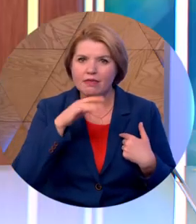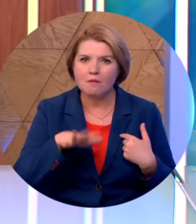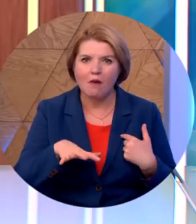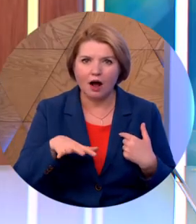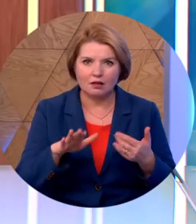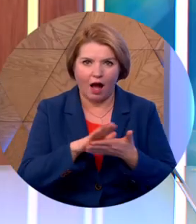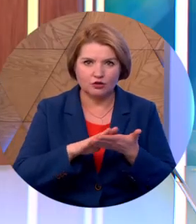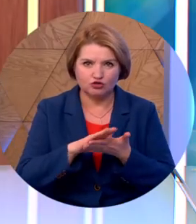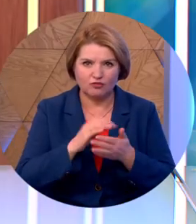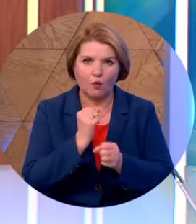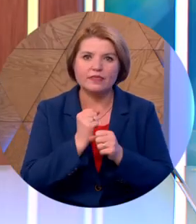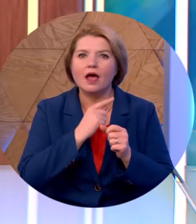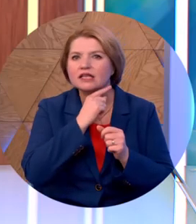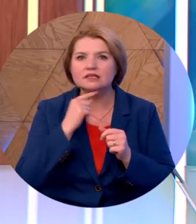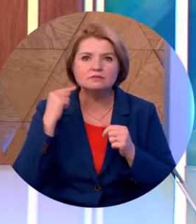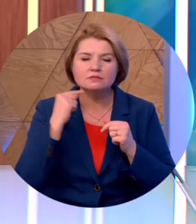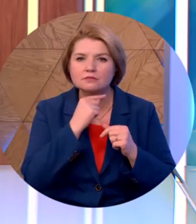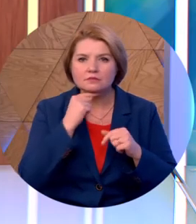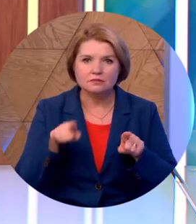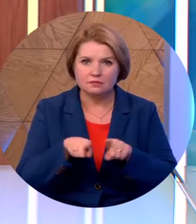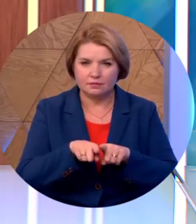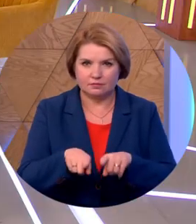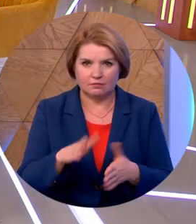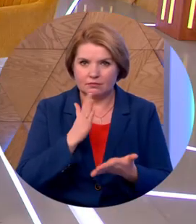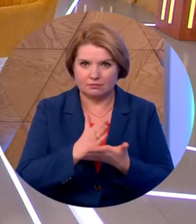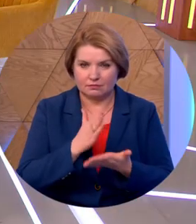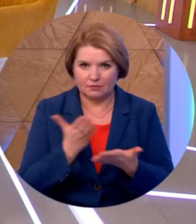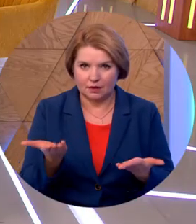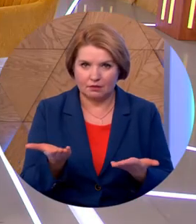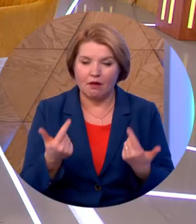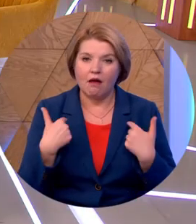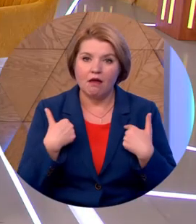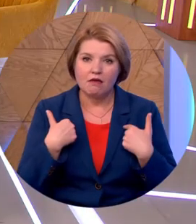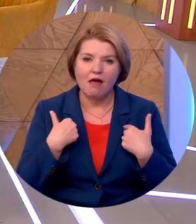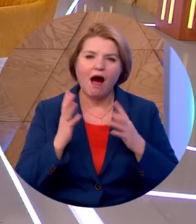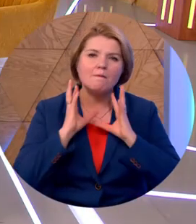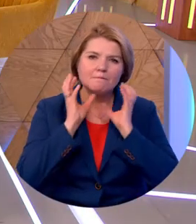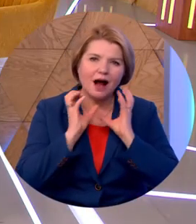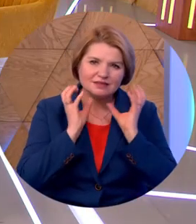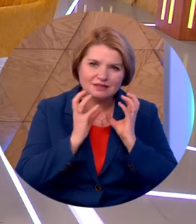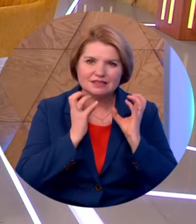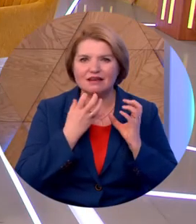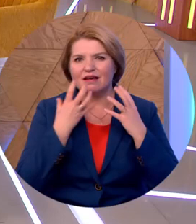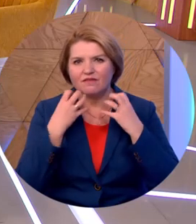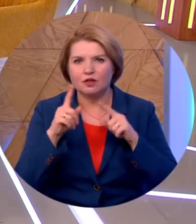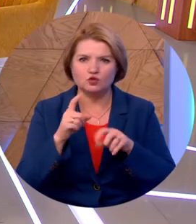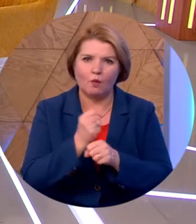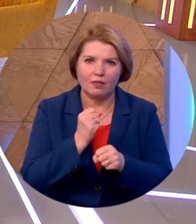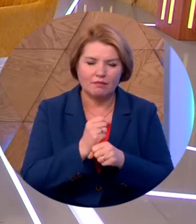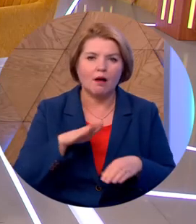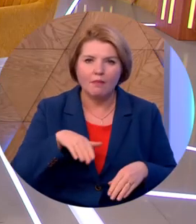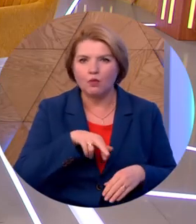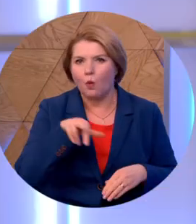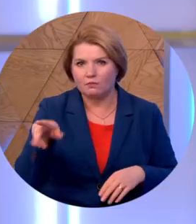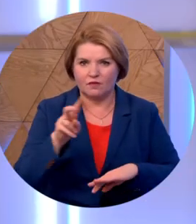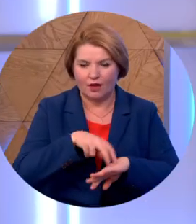нижней частью лица а потом через какое-то Время оно проходило я массирования к ней на